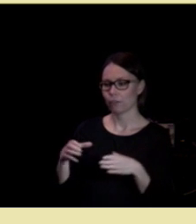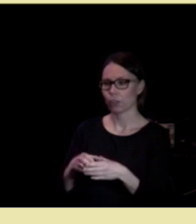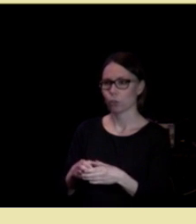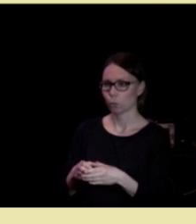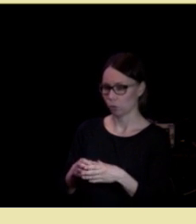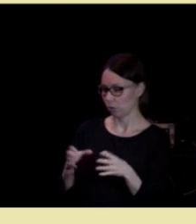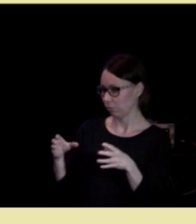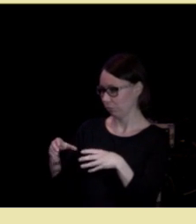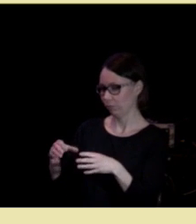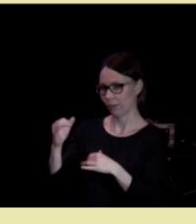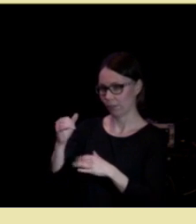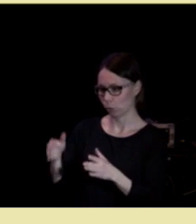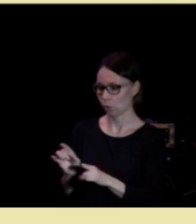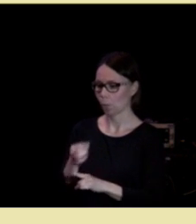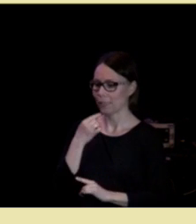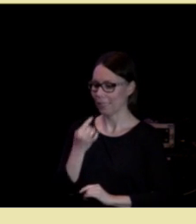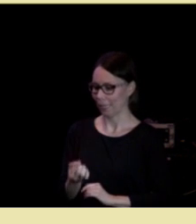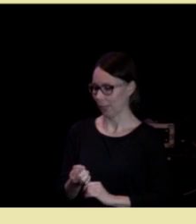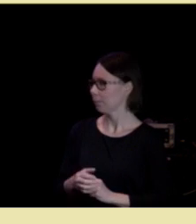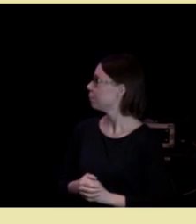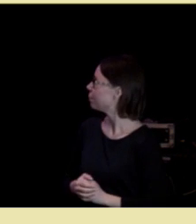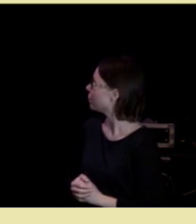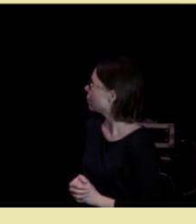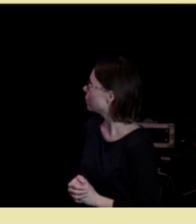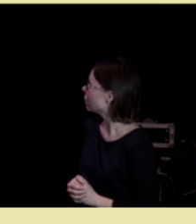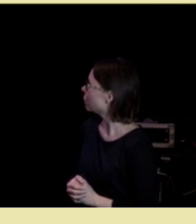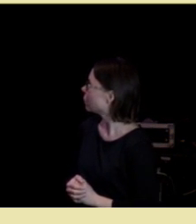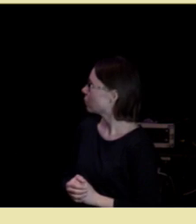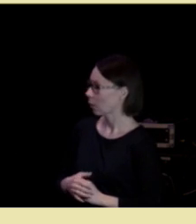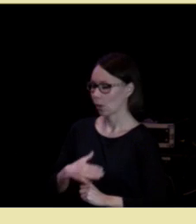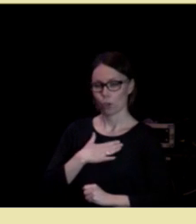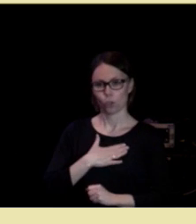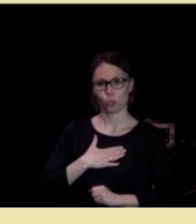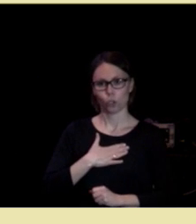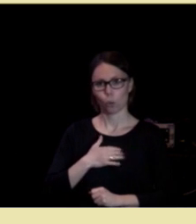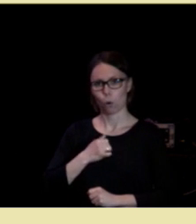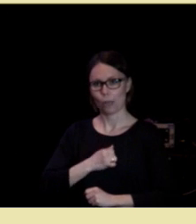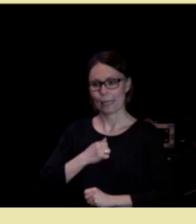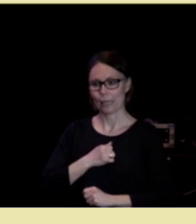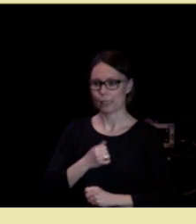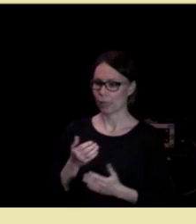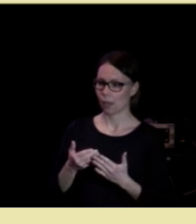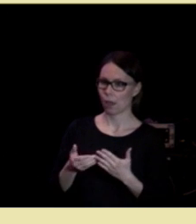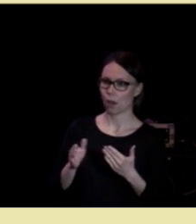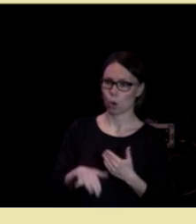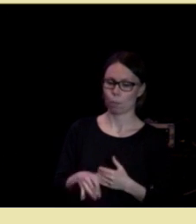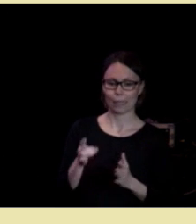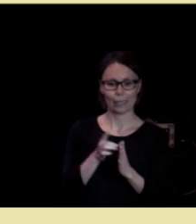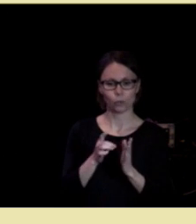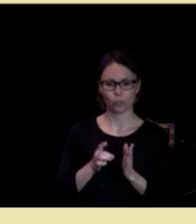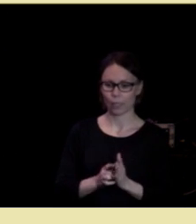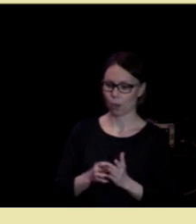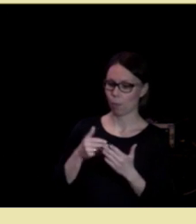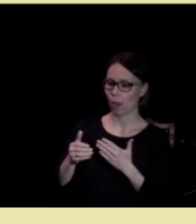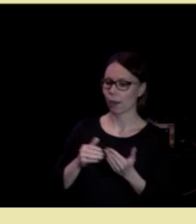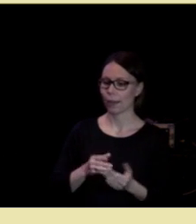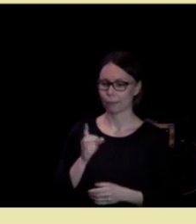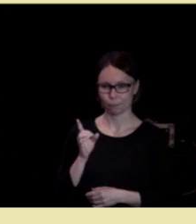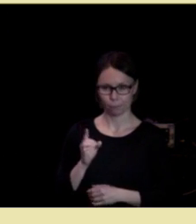Functioning, som sier at sykdom og lidelse handler om diagnostikk og behandling,